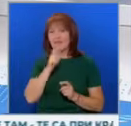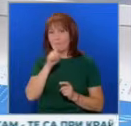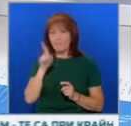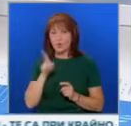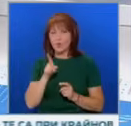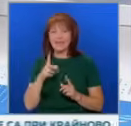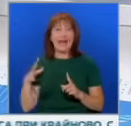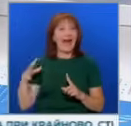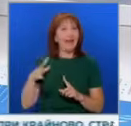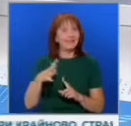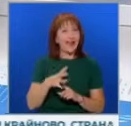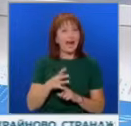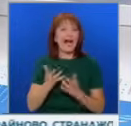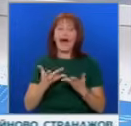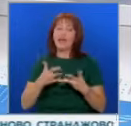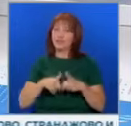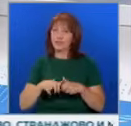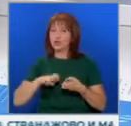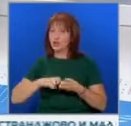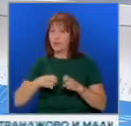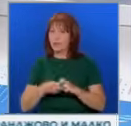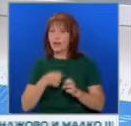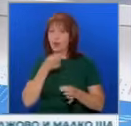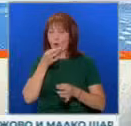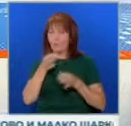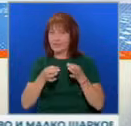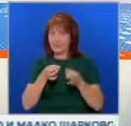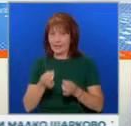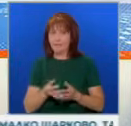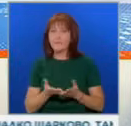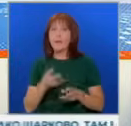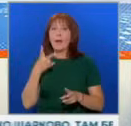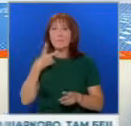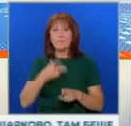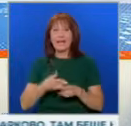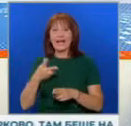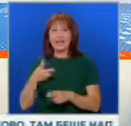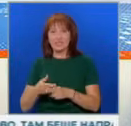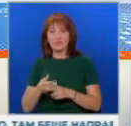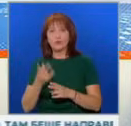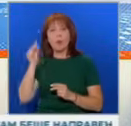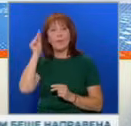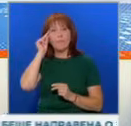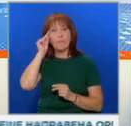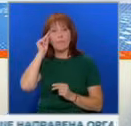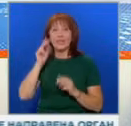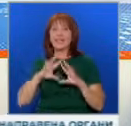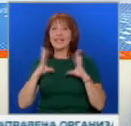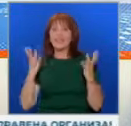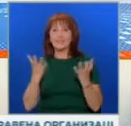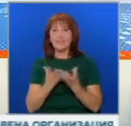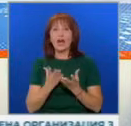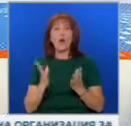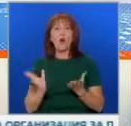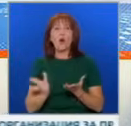за кибератака, а технически проблем. Това обясниха от компанията. Прекъсването на мрежата напомни на целия свят колко